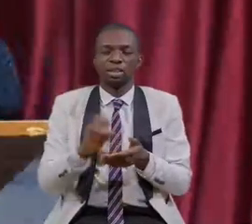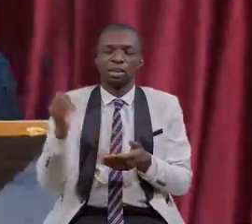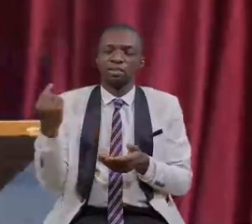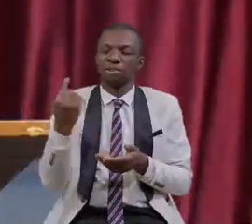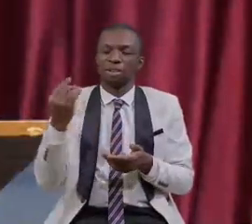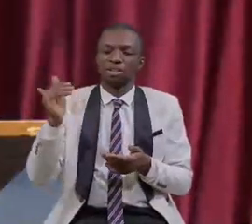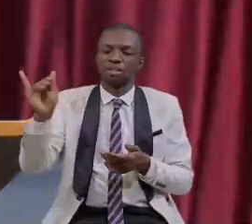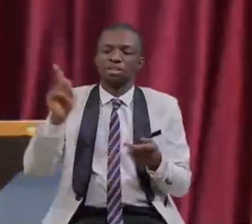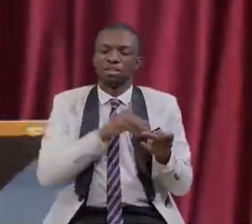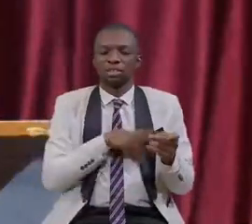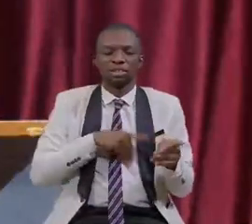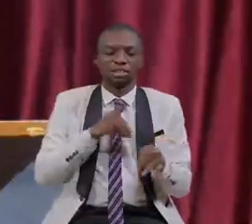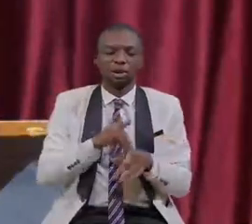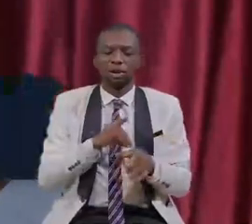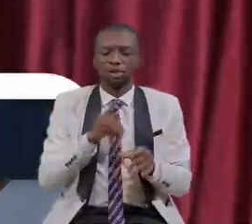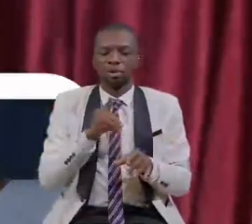vie.